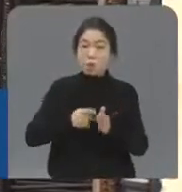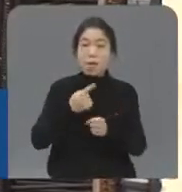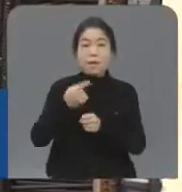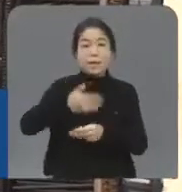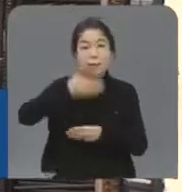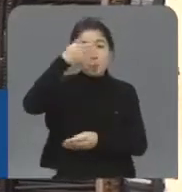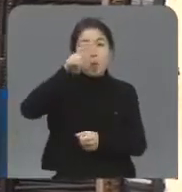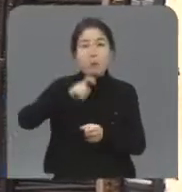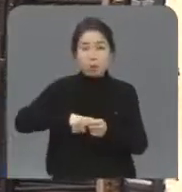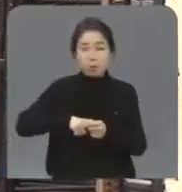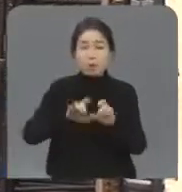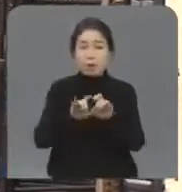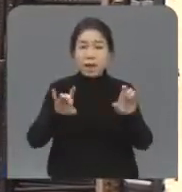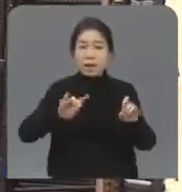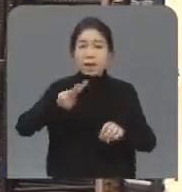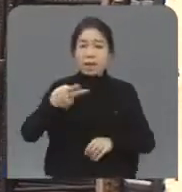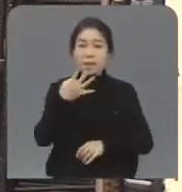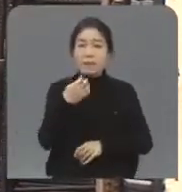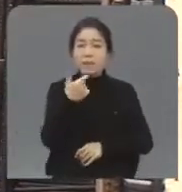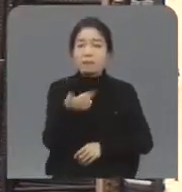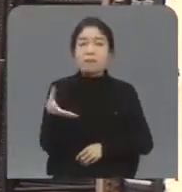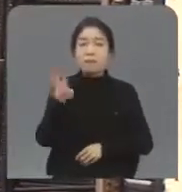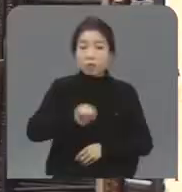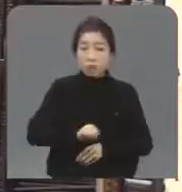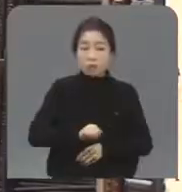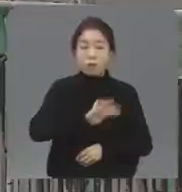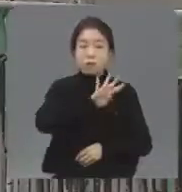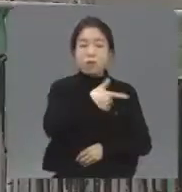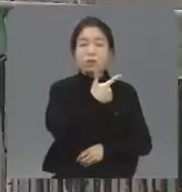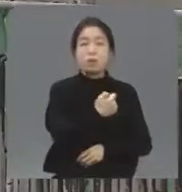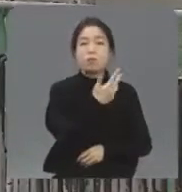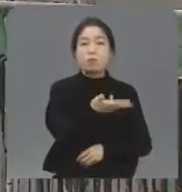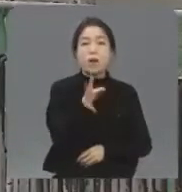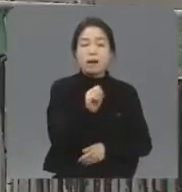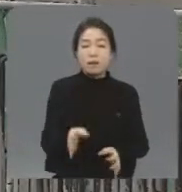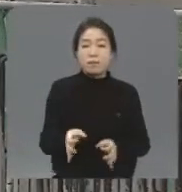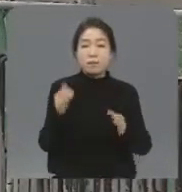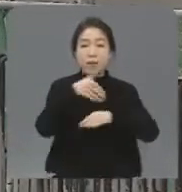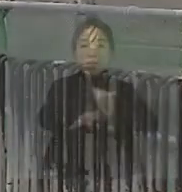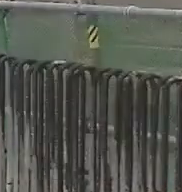개통을 목표로 각각 246억 원과 460 8억 원이 투입됩니다